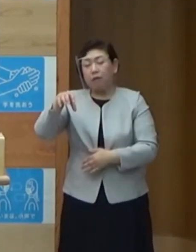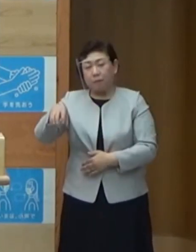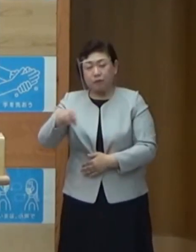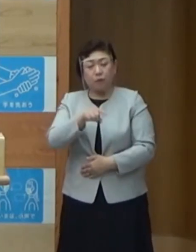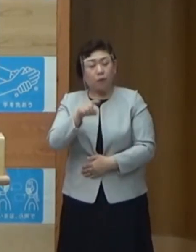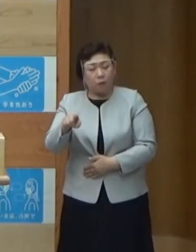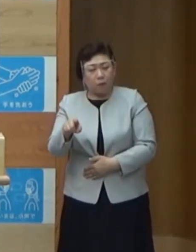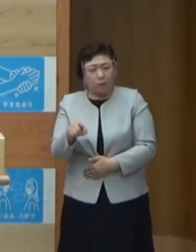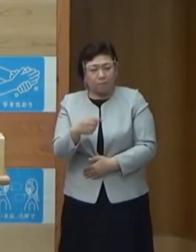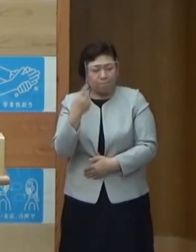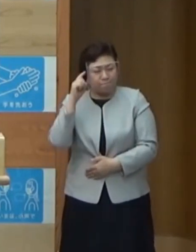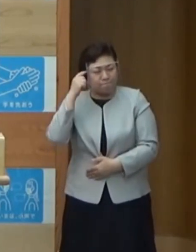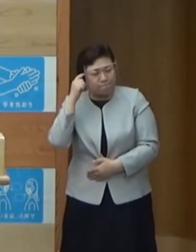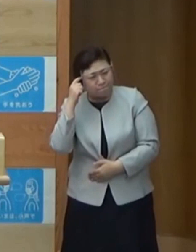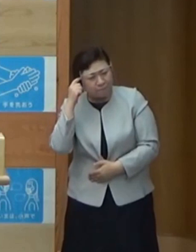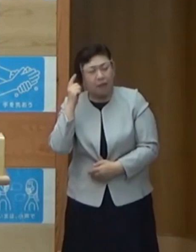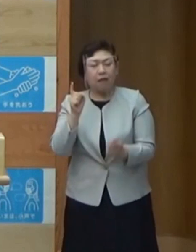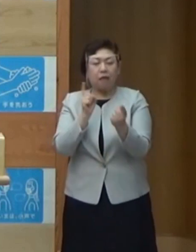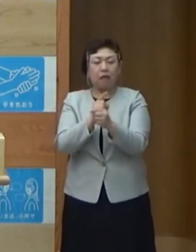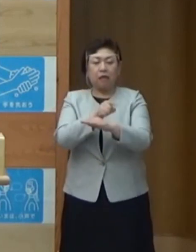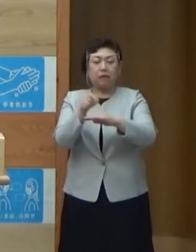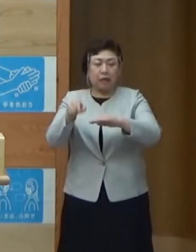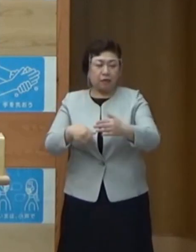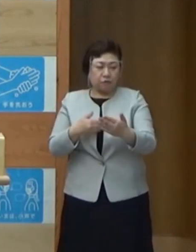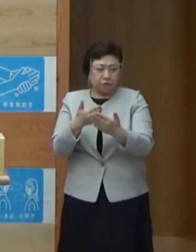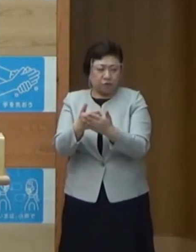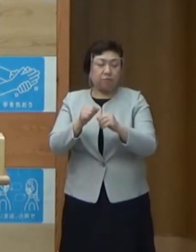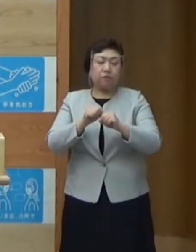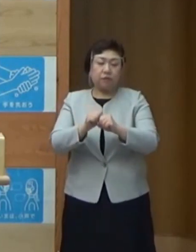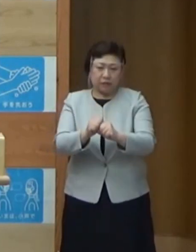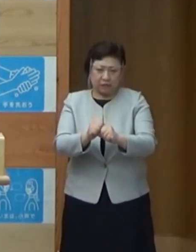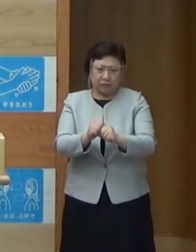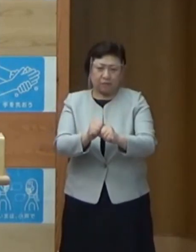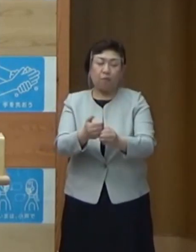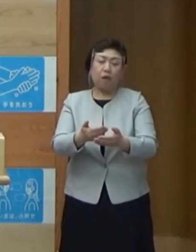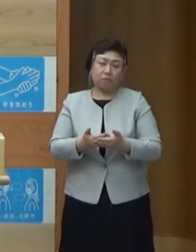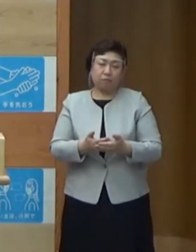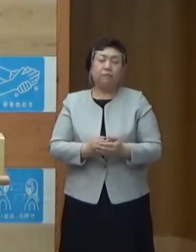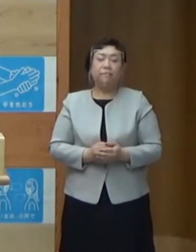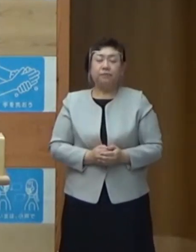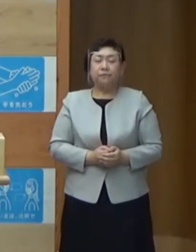を厳選した上で対策を徹底していただくことといたしました。